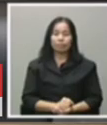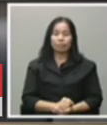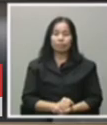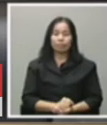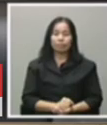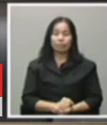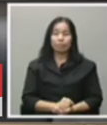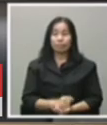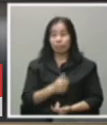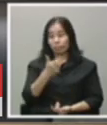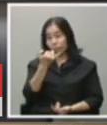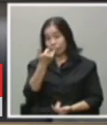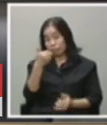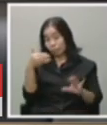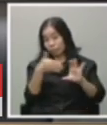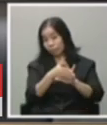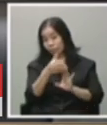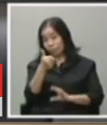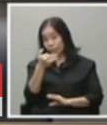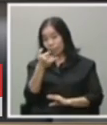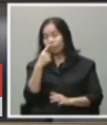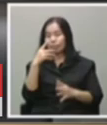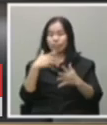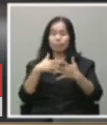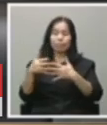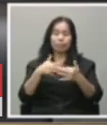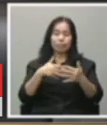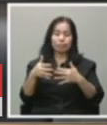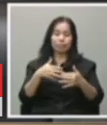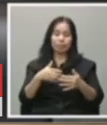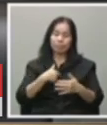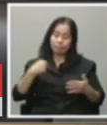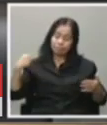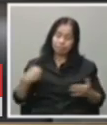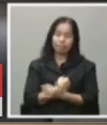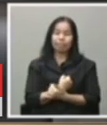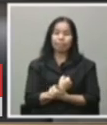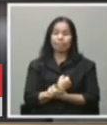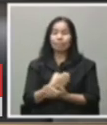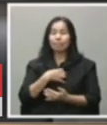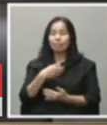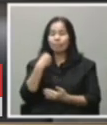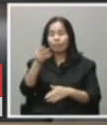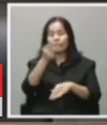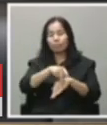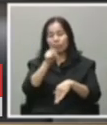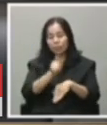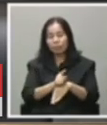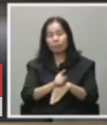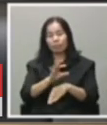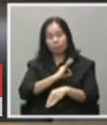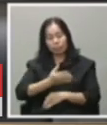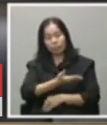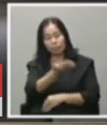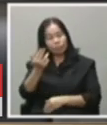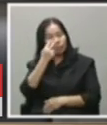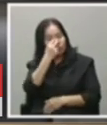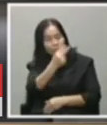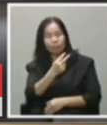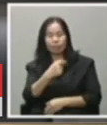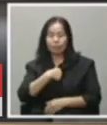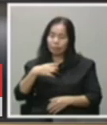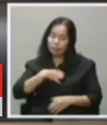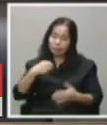ได้ไหมครับเอาไม่เป็นไรตามนี้นะครับเสียดายผมอยากให้ท่านประธานกับทางเพื่อนสมาชิกได้ตามผมไปด้วย